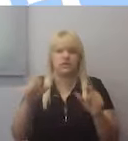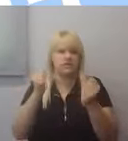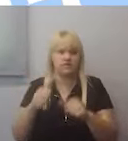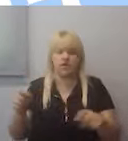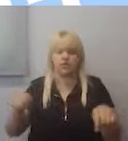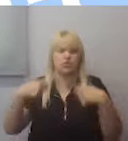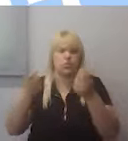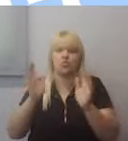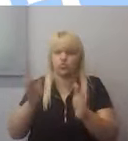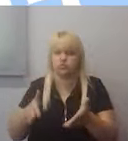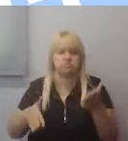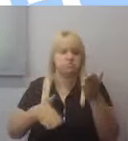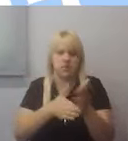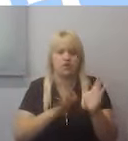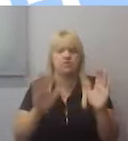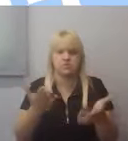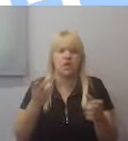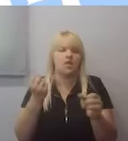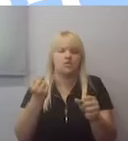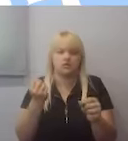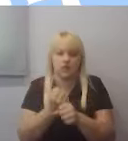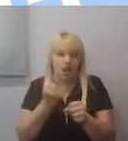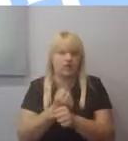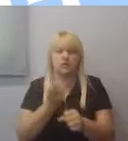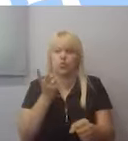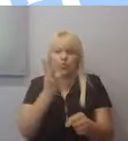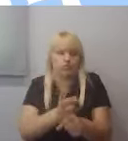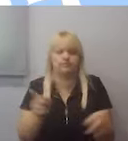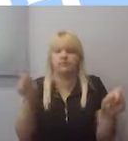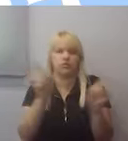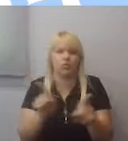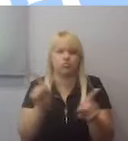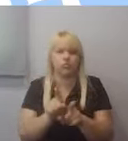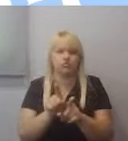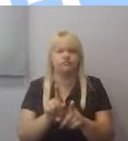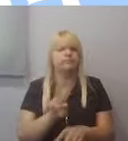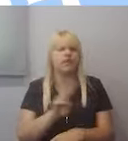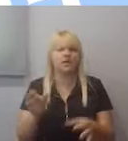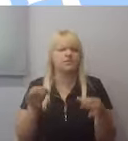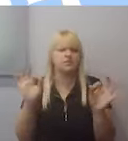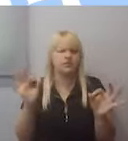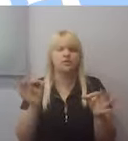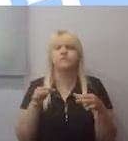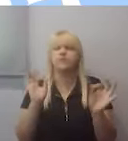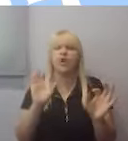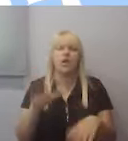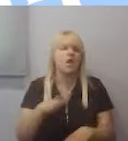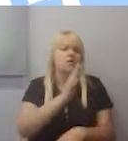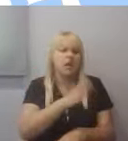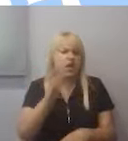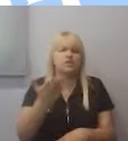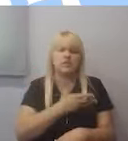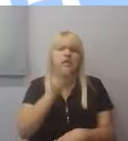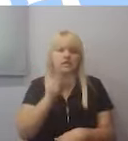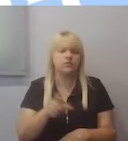bet mēs darīsim to pašu kas ir svarīgi lai katrs iedzīvotājs saprot ko viņš darīs x